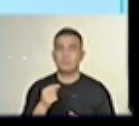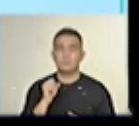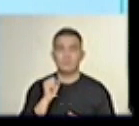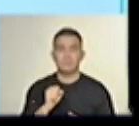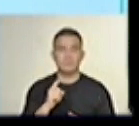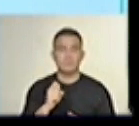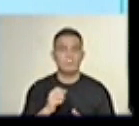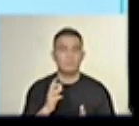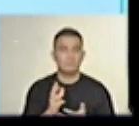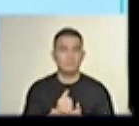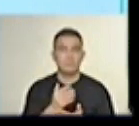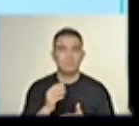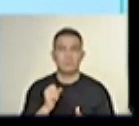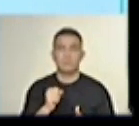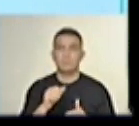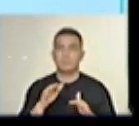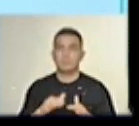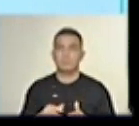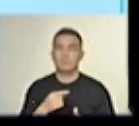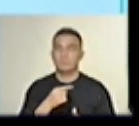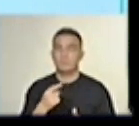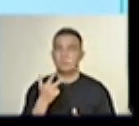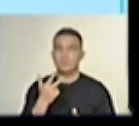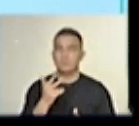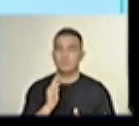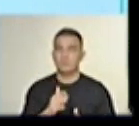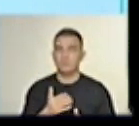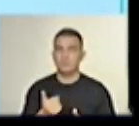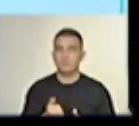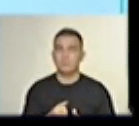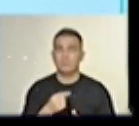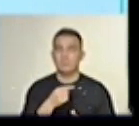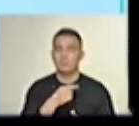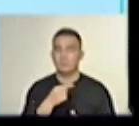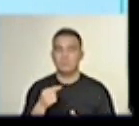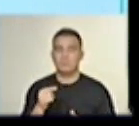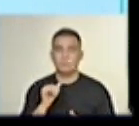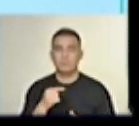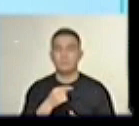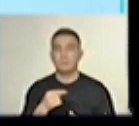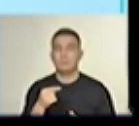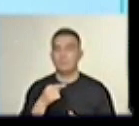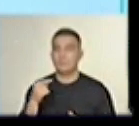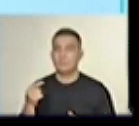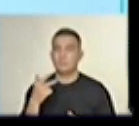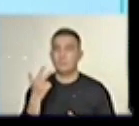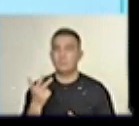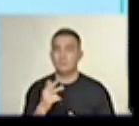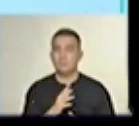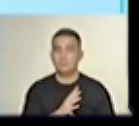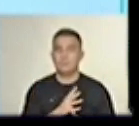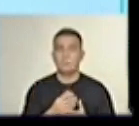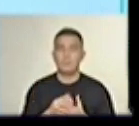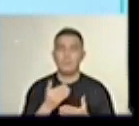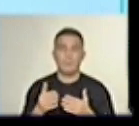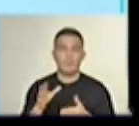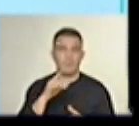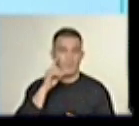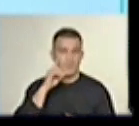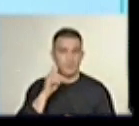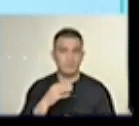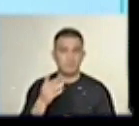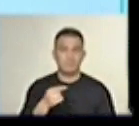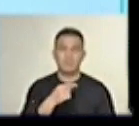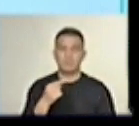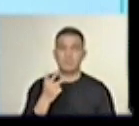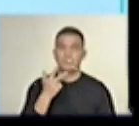topishimiz uchun A ni o'rniga -3 ni qo'ydik. Bunda -3 bo'ldi. Bu siz bilasizki, -3